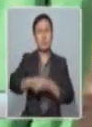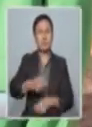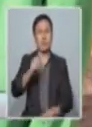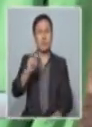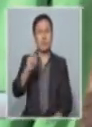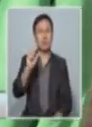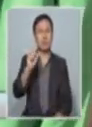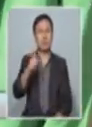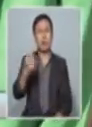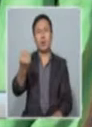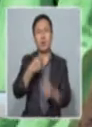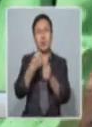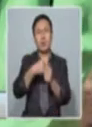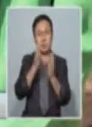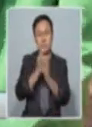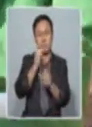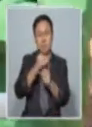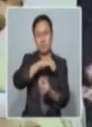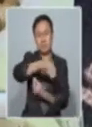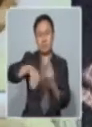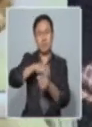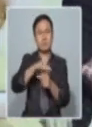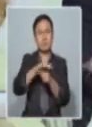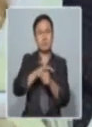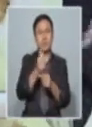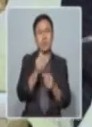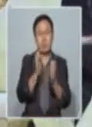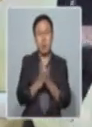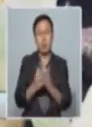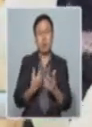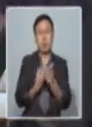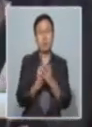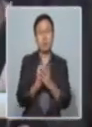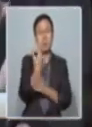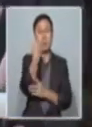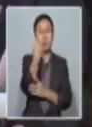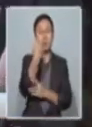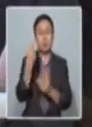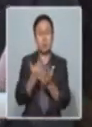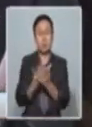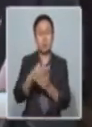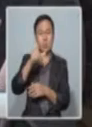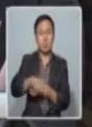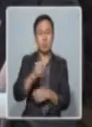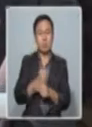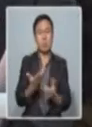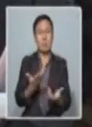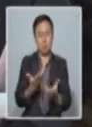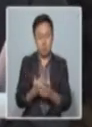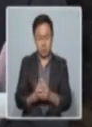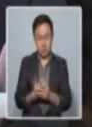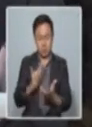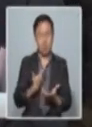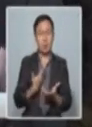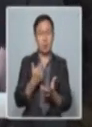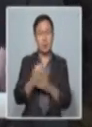าให้ทำแบบเกษตรพอเพียงถ้าทำอย่างเดียวถ้ามันไม่มีราคาม ัน ก็เก๊งไปเลย เหรอ ไม่มีอยู่มี เขาแนะนำเสร็จแล้วเขาช่วย